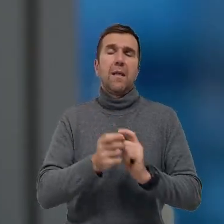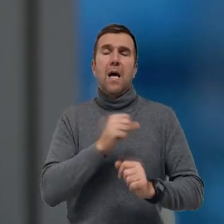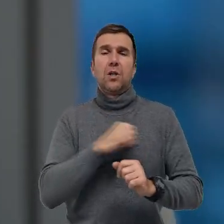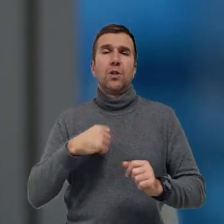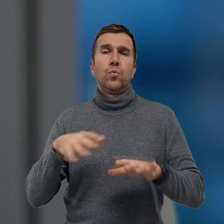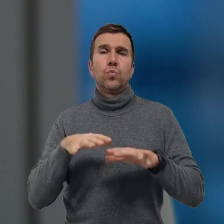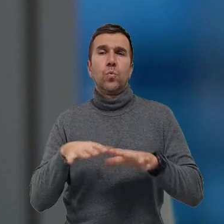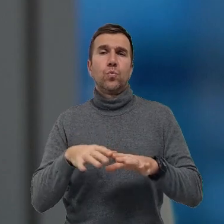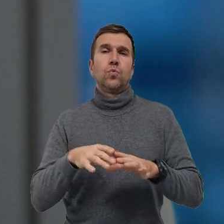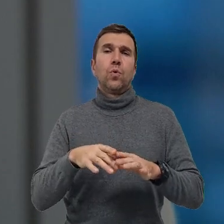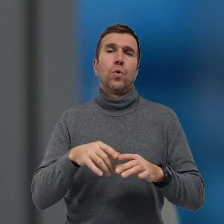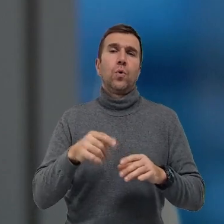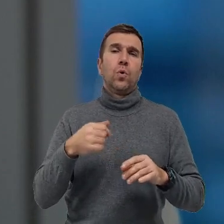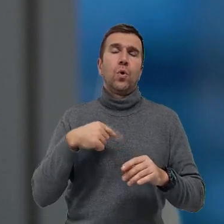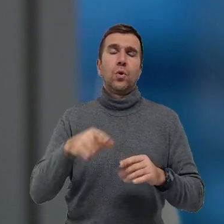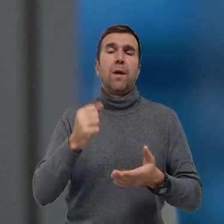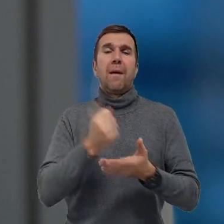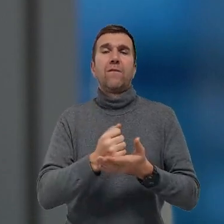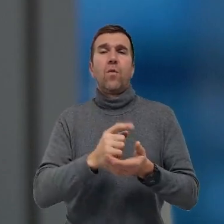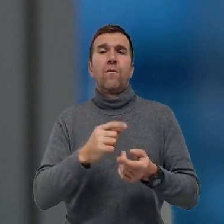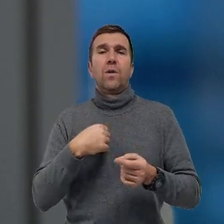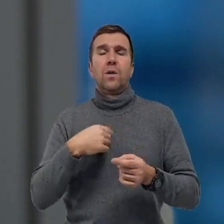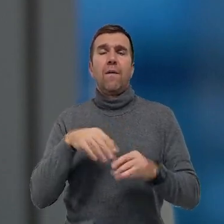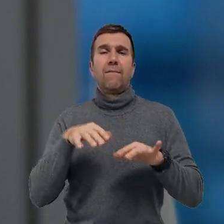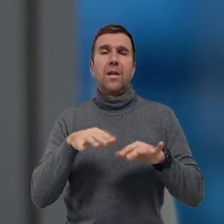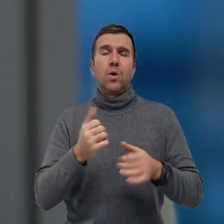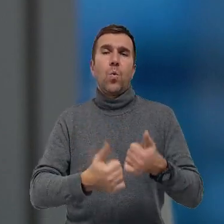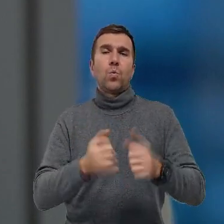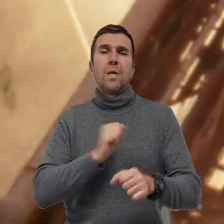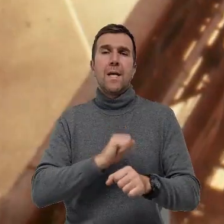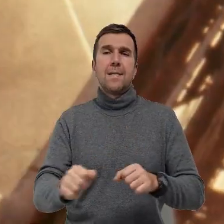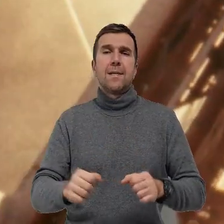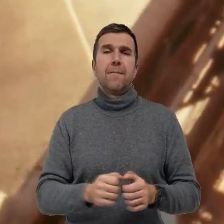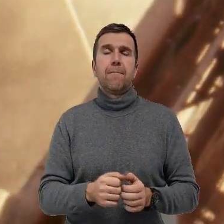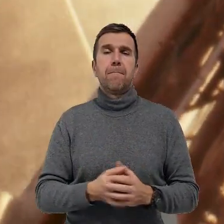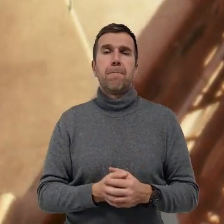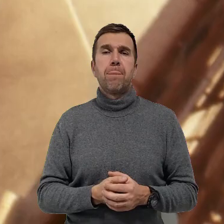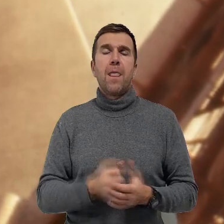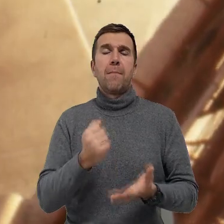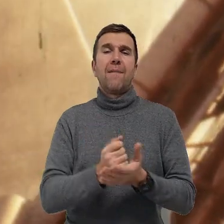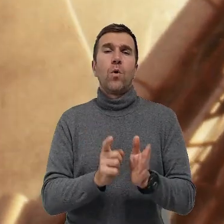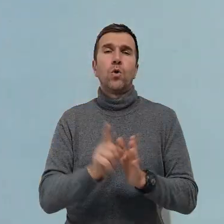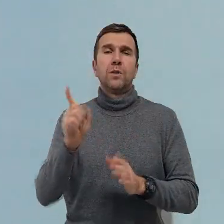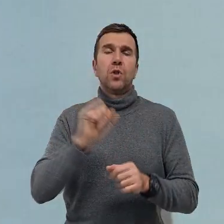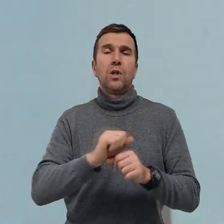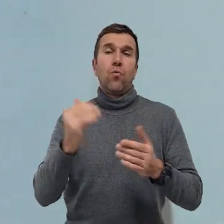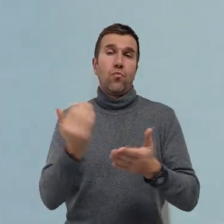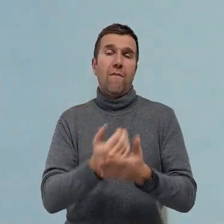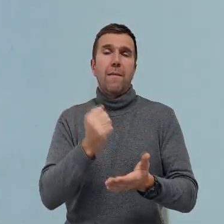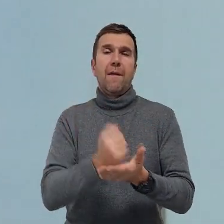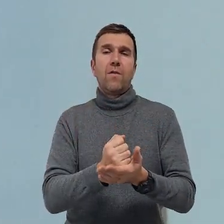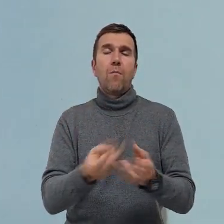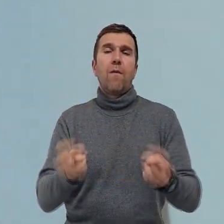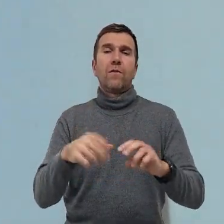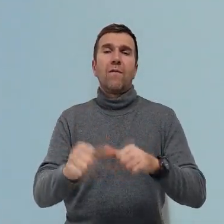coraz więcej tych prawników kosmicznych się na rynku pojawia i mam coraz większą konkurencję. Przede wszystkim prawo kosmiczne jest prawem nowym.